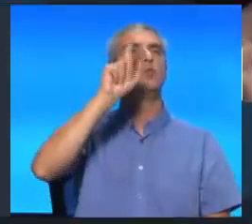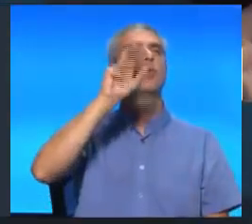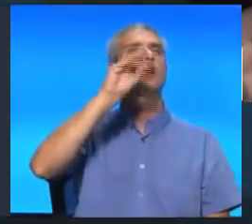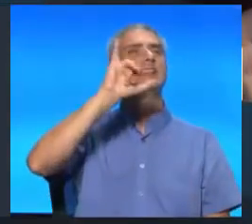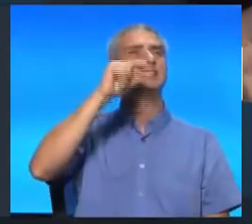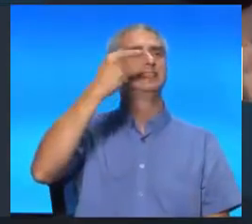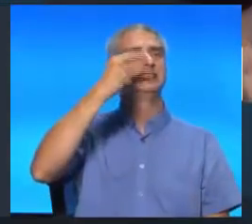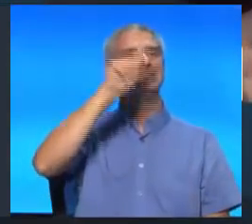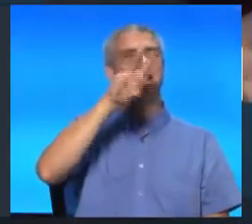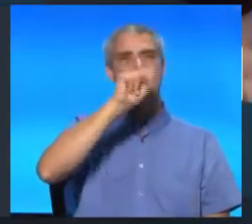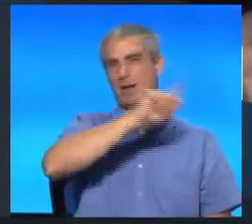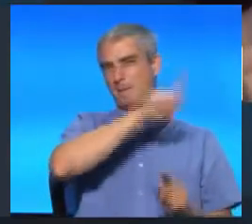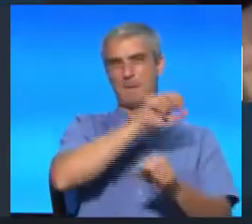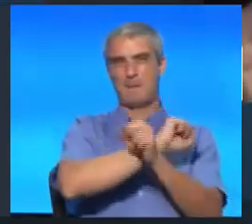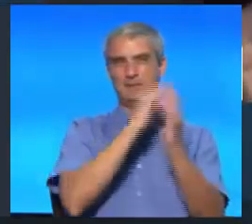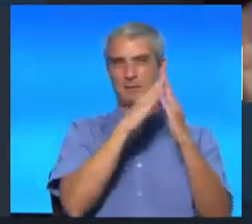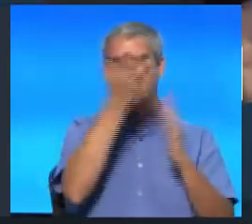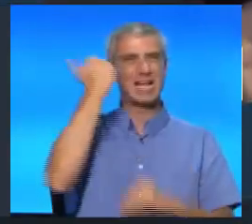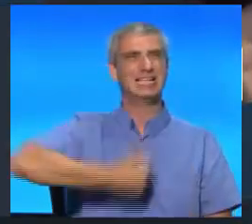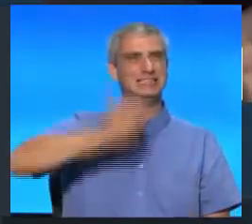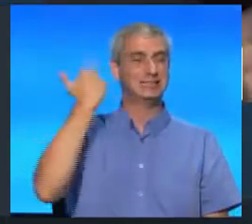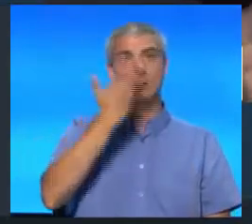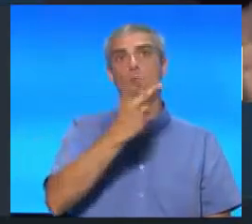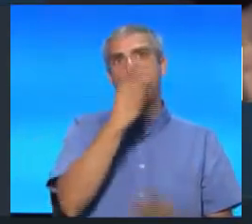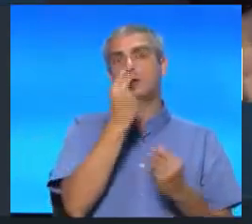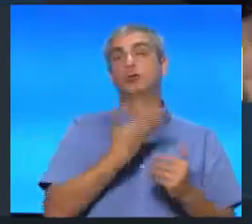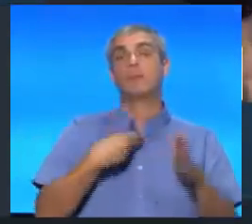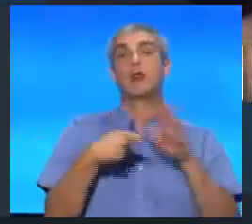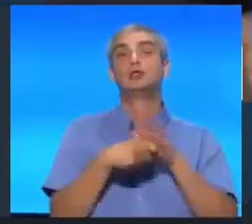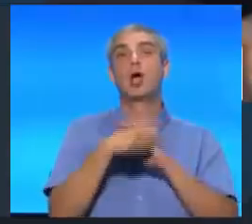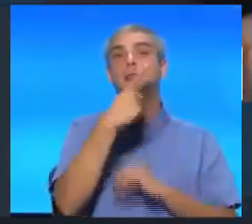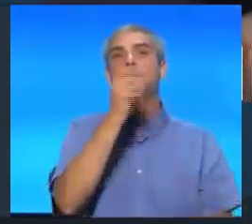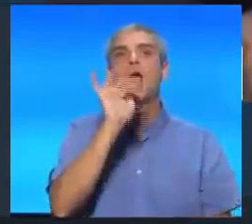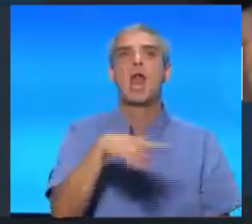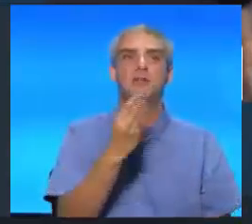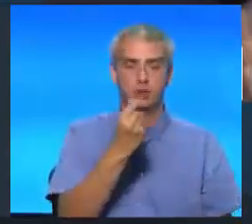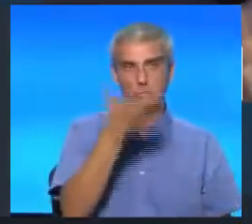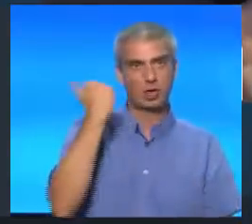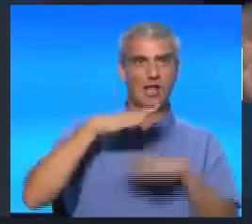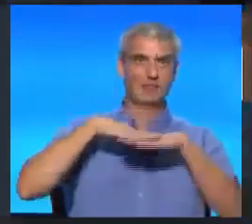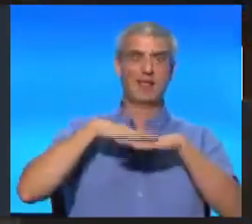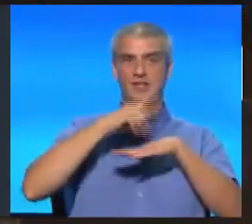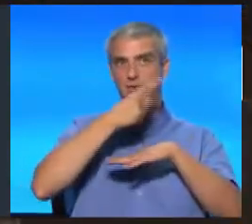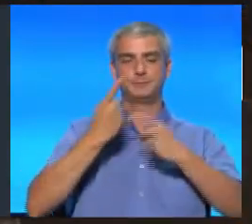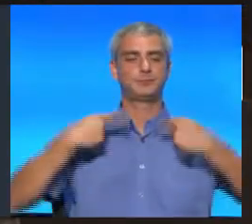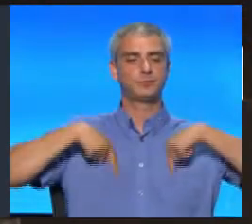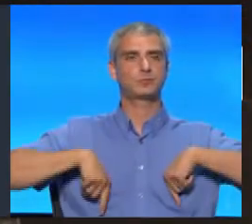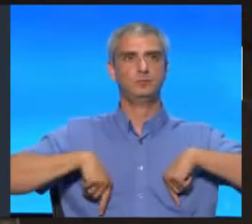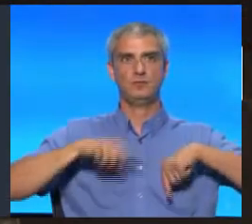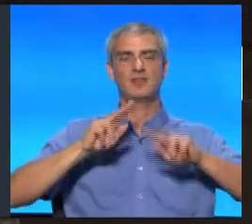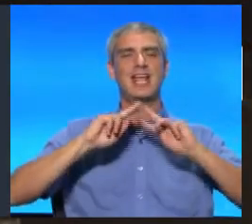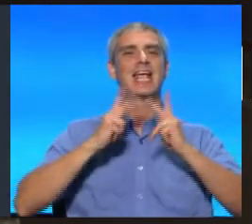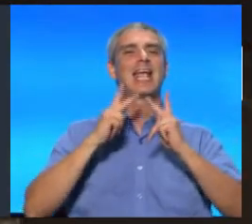לכאן ממעצר בית. הוא חשוד בקבלת שוחד כ-100,000 שקלים בעת שהיה בתפקידו כיושב ראש קרן